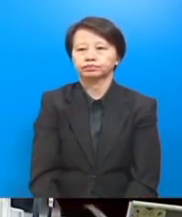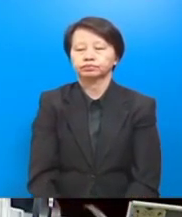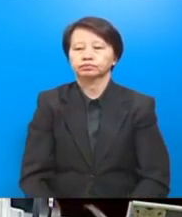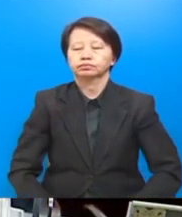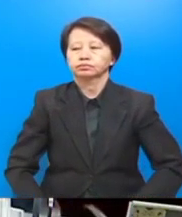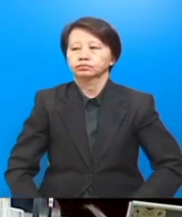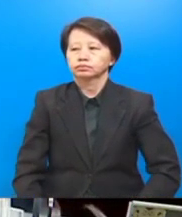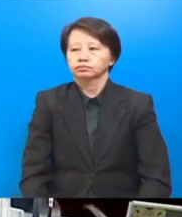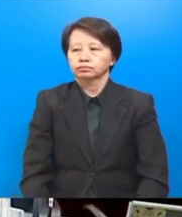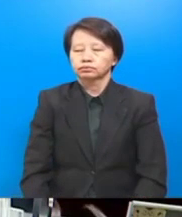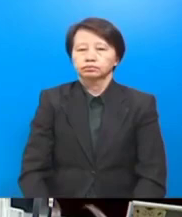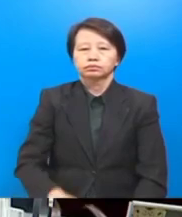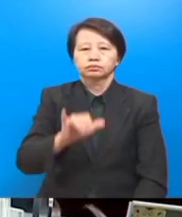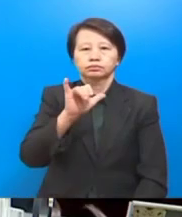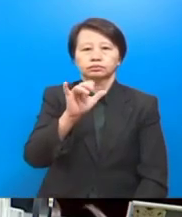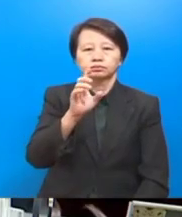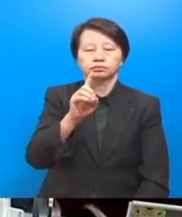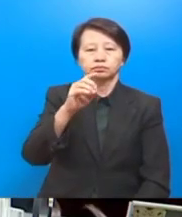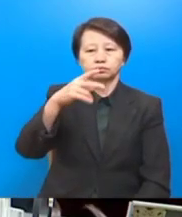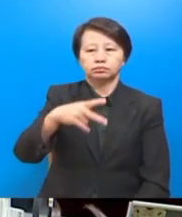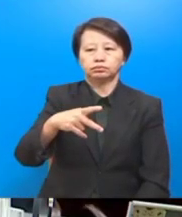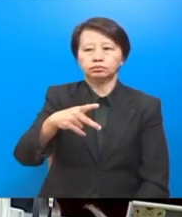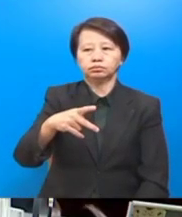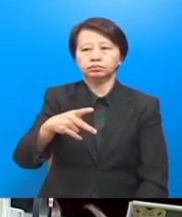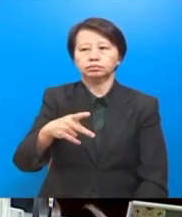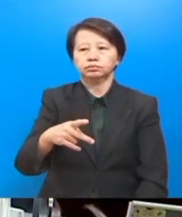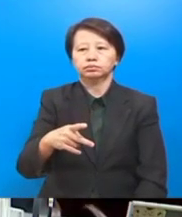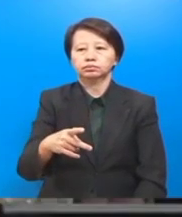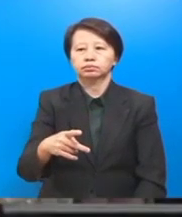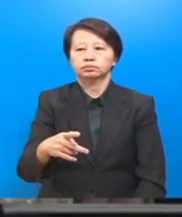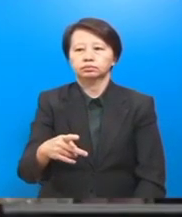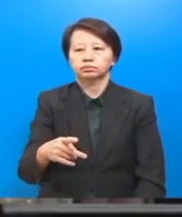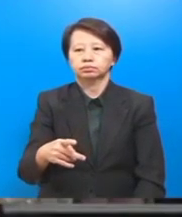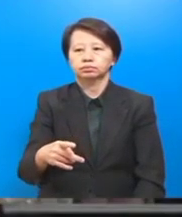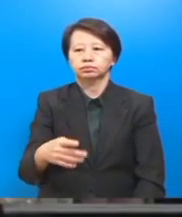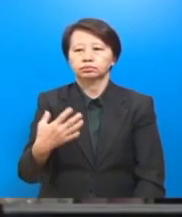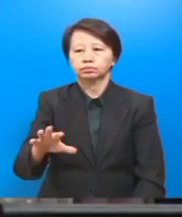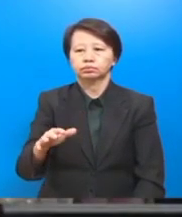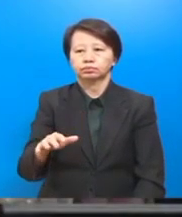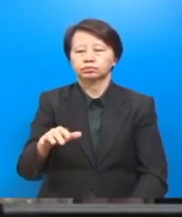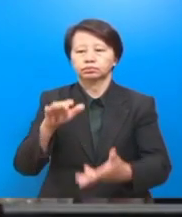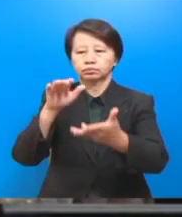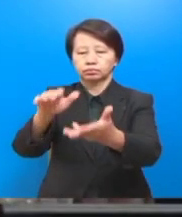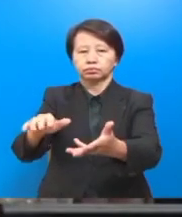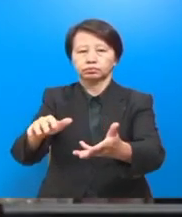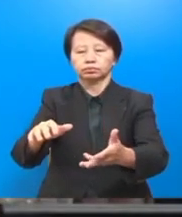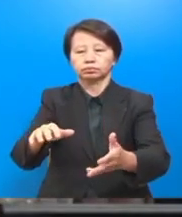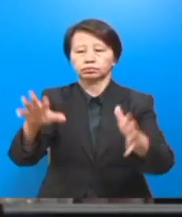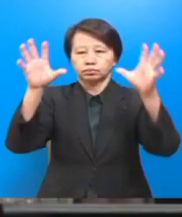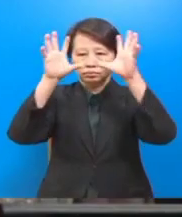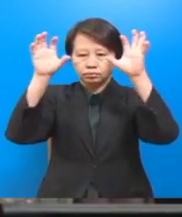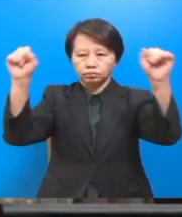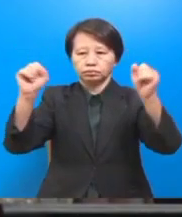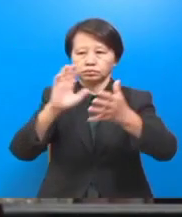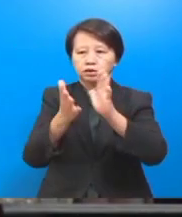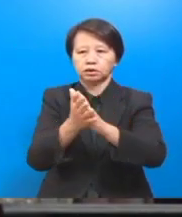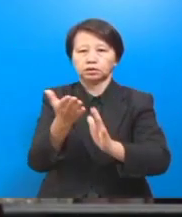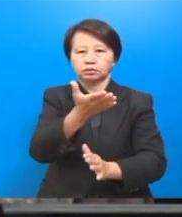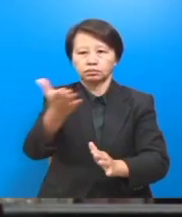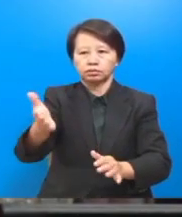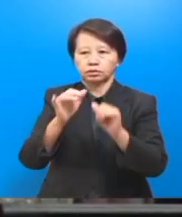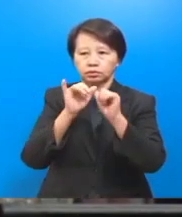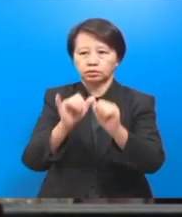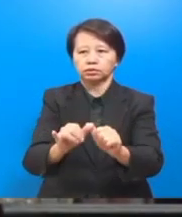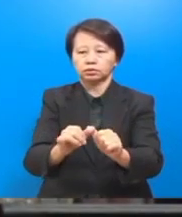batuan yang dipertua program subsidi fany dokter telah disalurkan kepada majikan supaya mereka ke